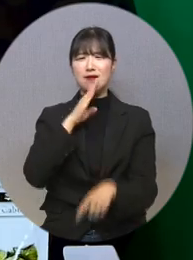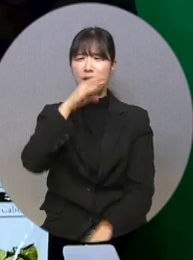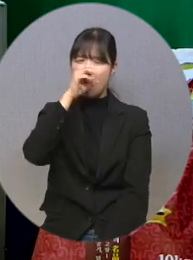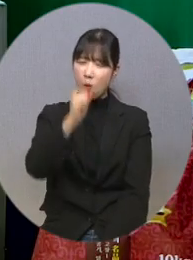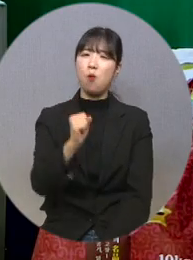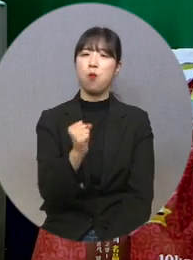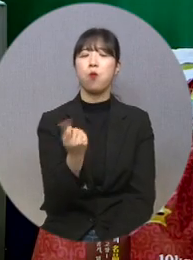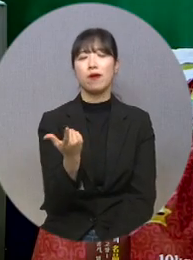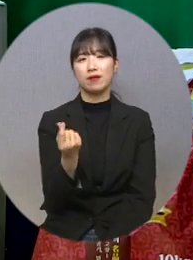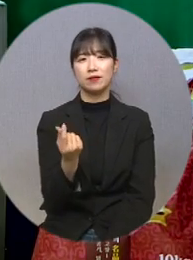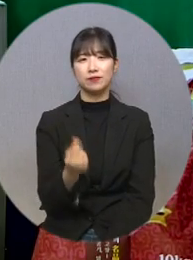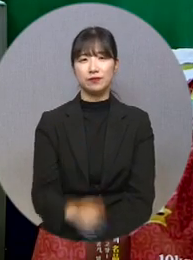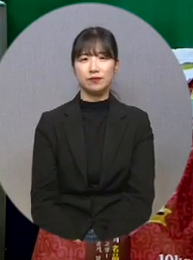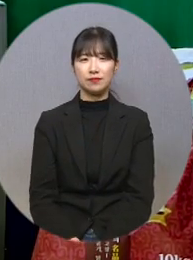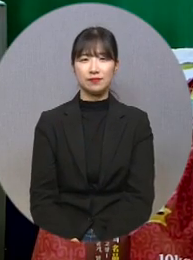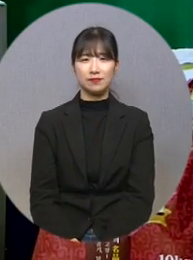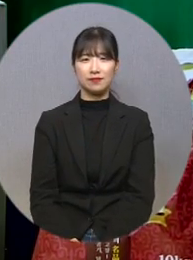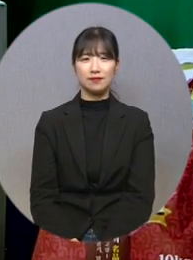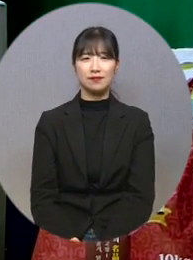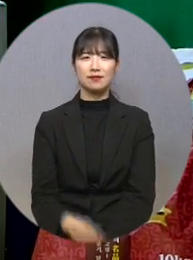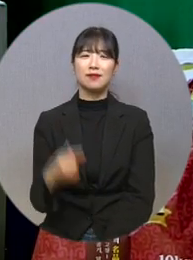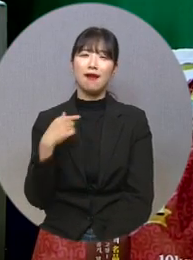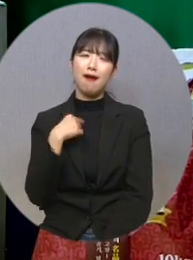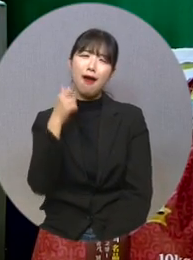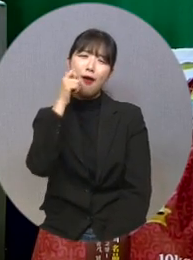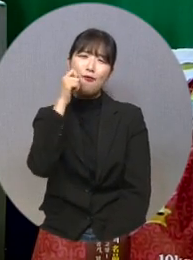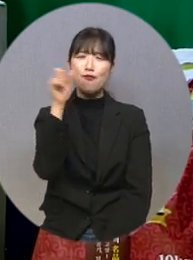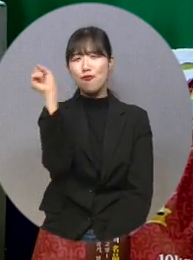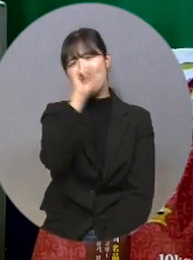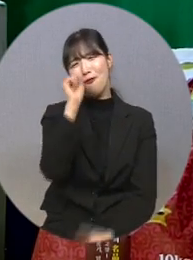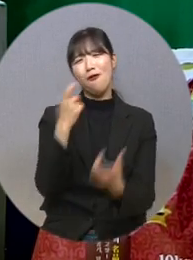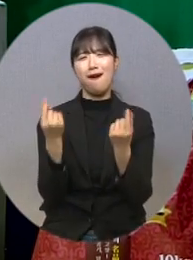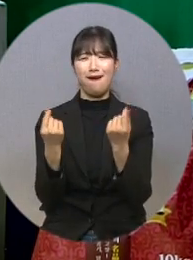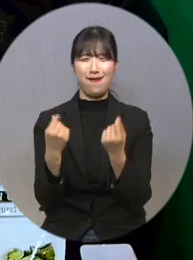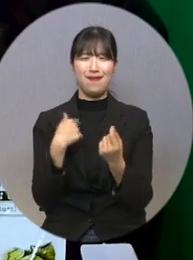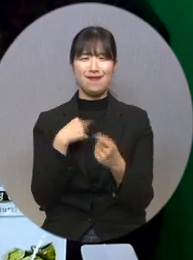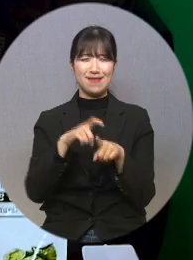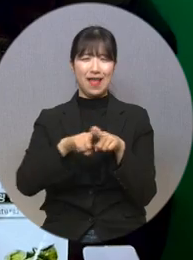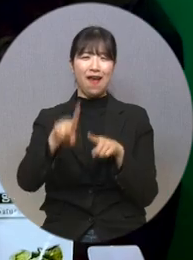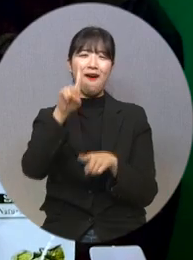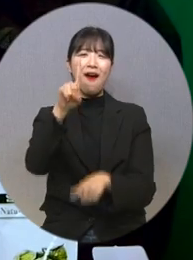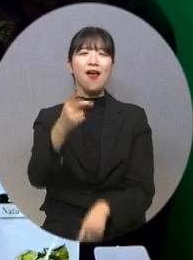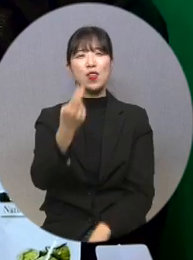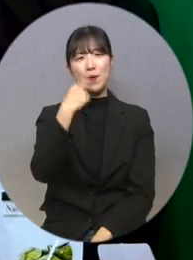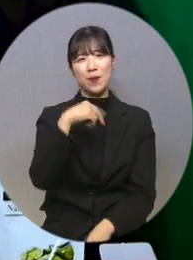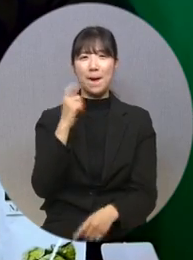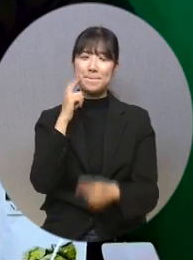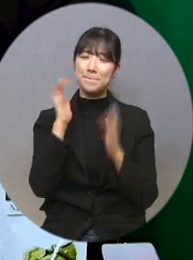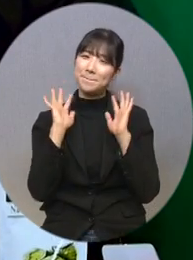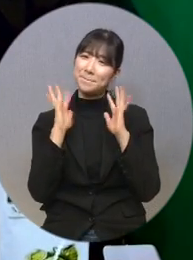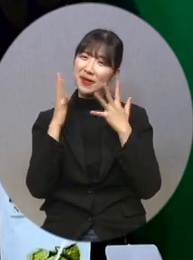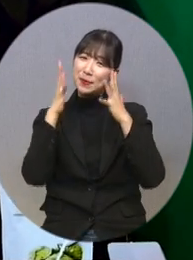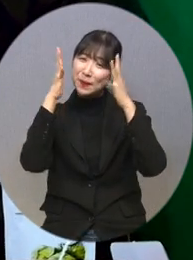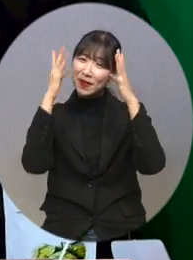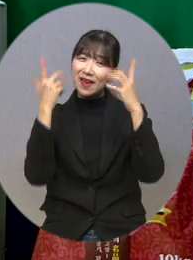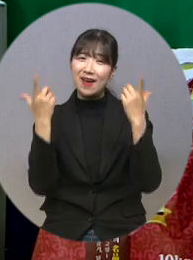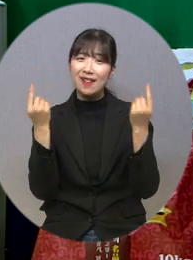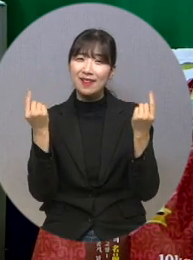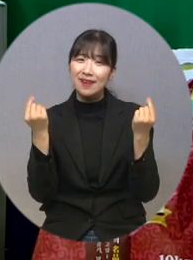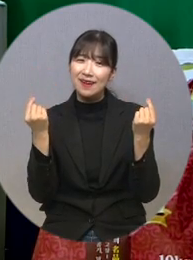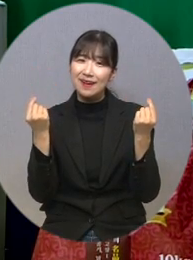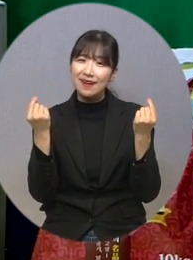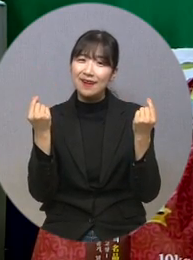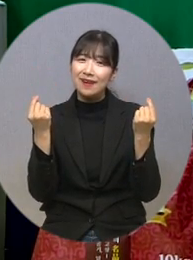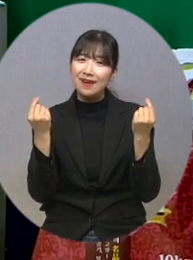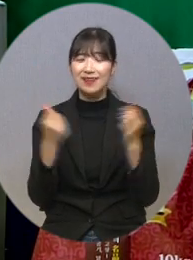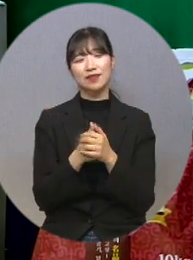또 왔답니다. 아우 나 피부가 막 좋아지는 것 같다. 장 한 점 먹었을 뿐인데 피부가 이렇게 반짝반짝 빛이 나는 거지. 자